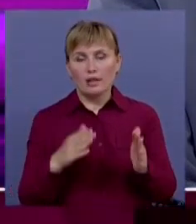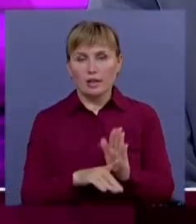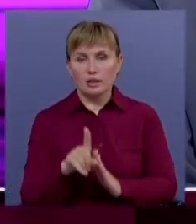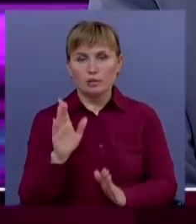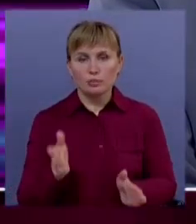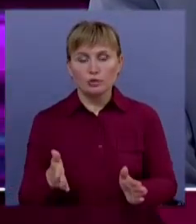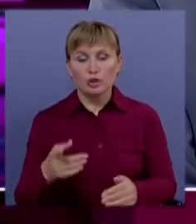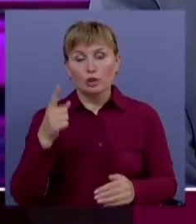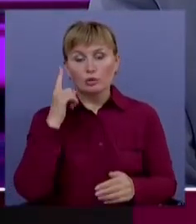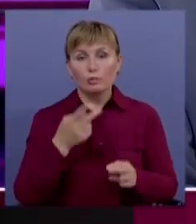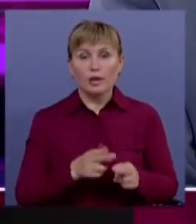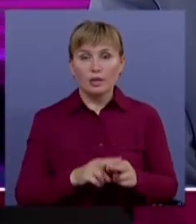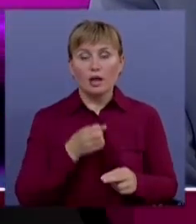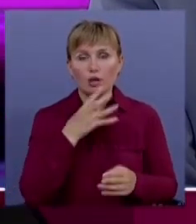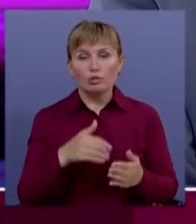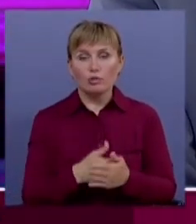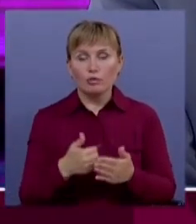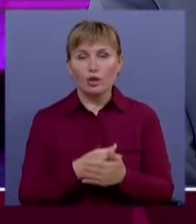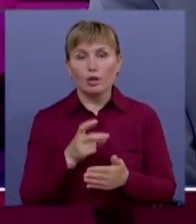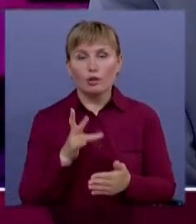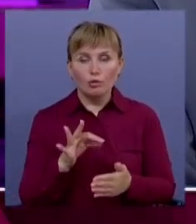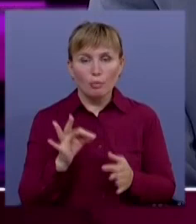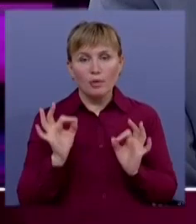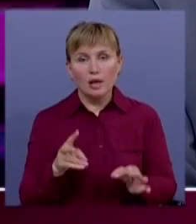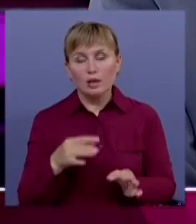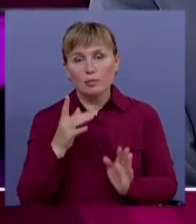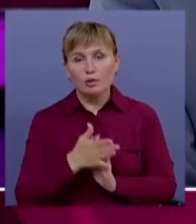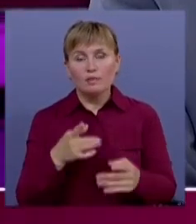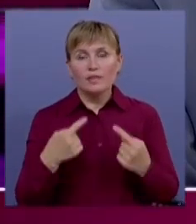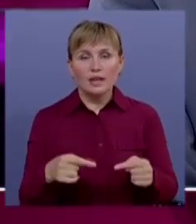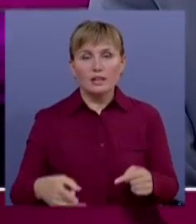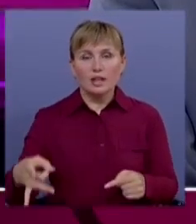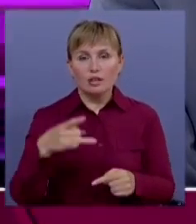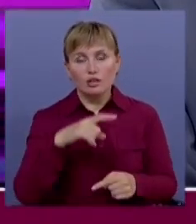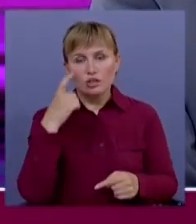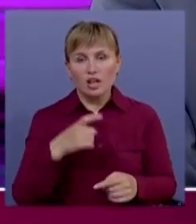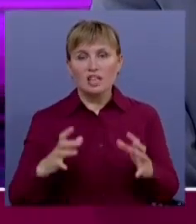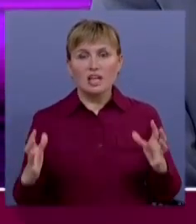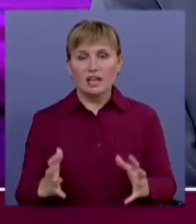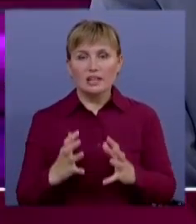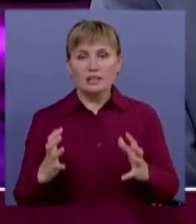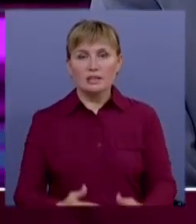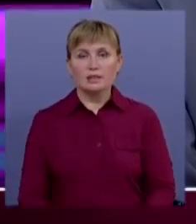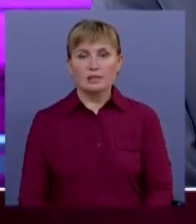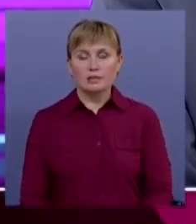думаю это хорошая новость но правильно ли я понимаю что в некоторых регионах жара сохранится